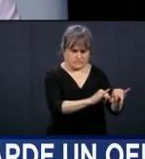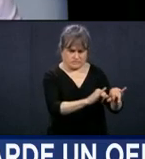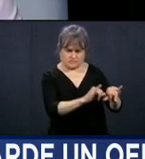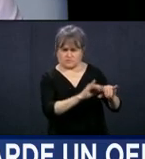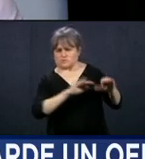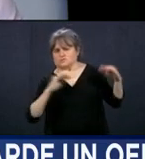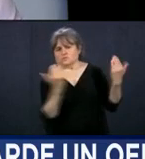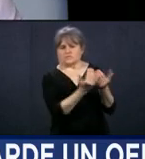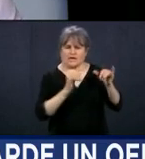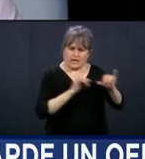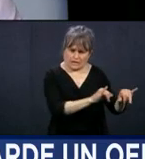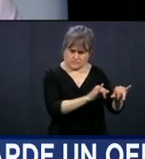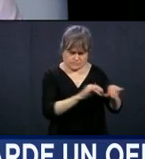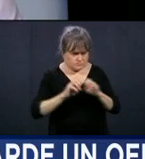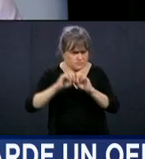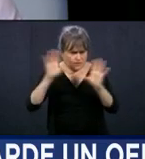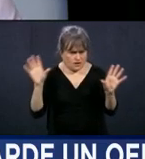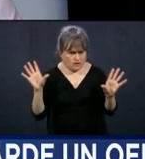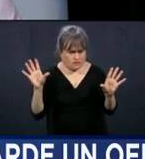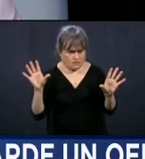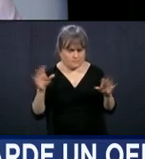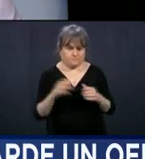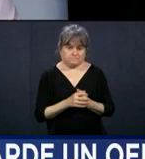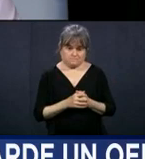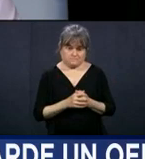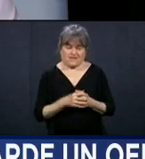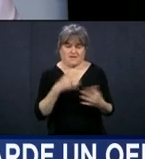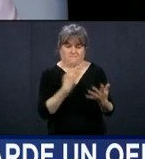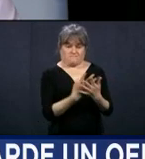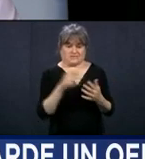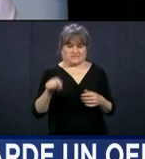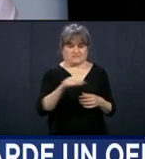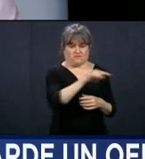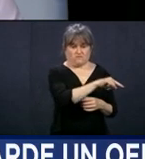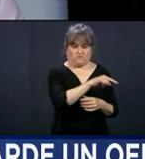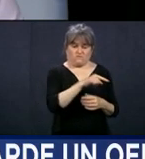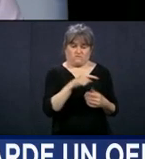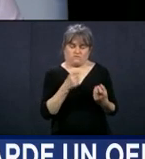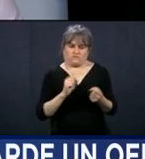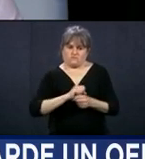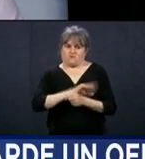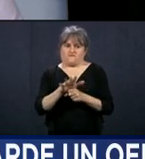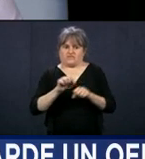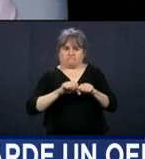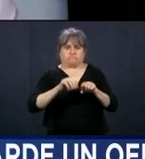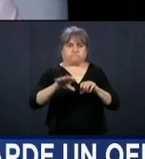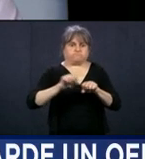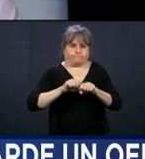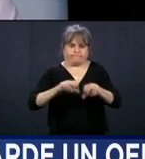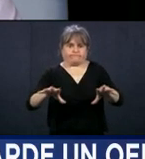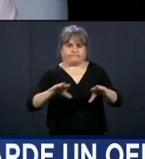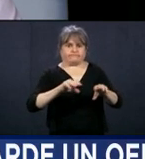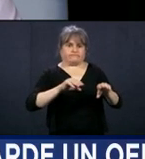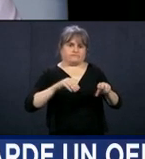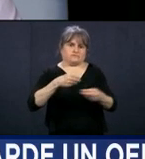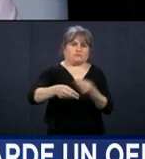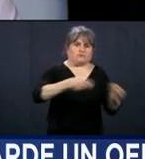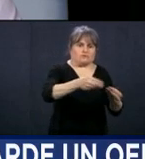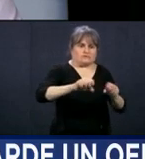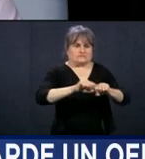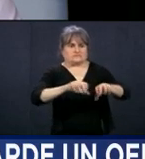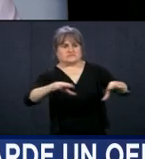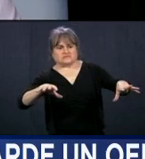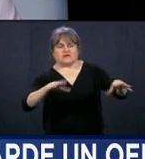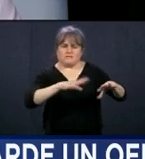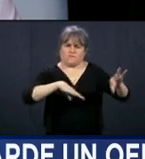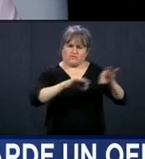comme on fait face à cette pandémie dans les établissements de détention comme ailleurs, Il faut mettre en place les mesures, notamment pour